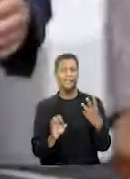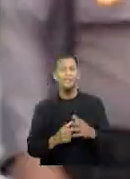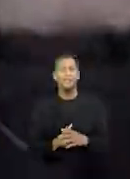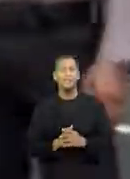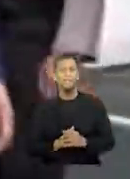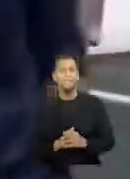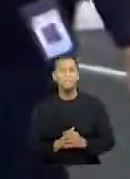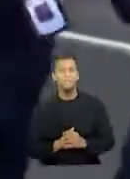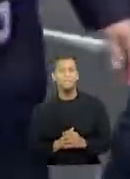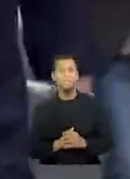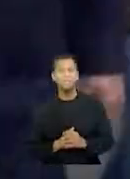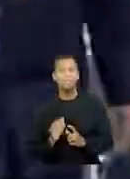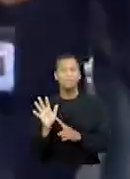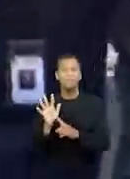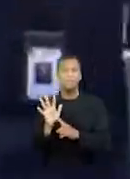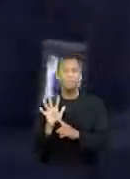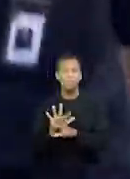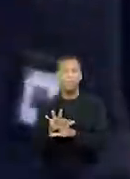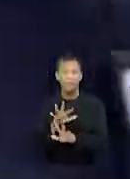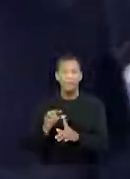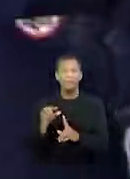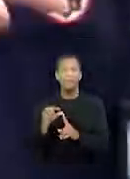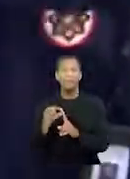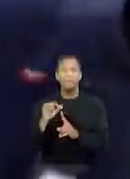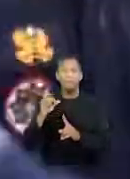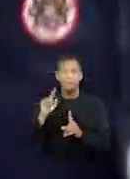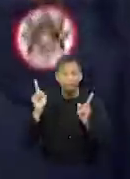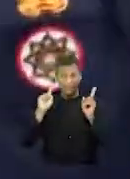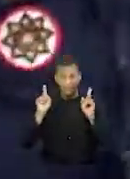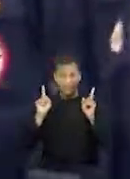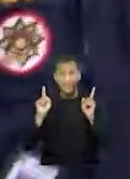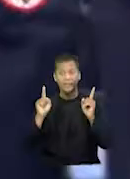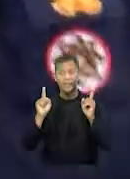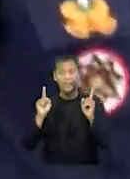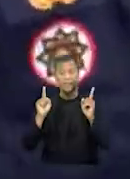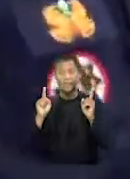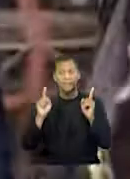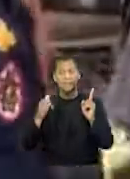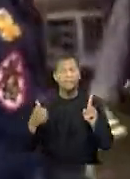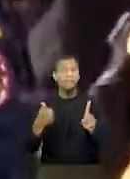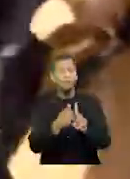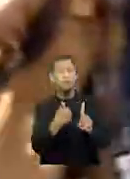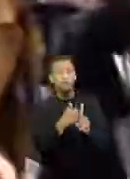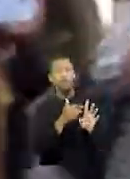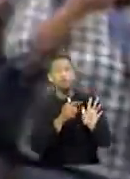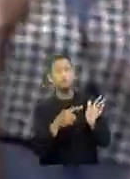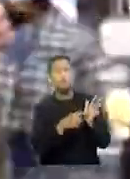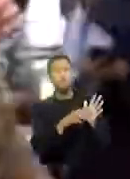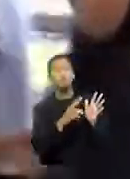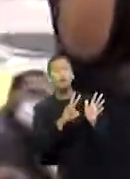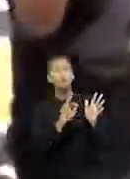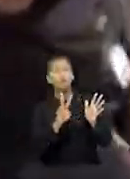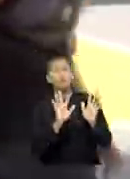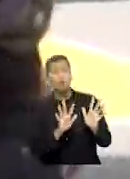Sebagai partai politik calon peserta pemilu 2024, Partai Perindo tidak sekedar ikut serta dalam kontestasi politik, namun